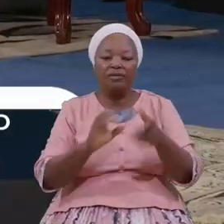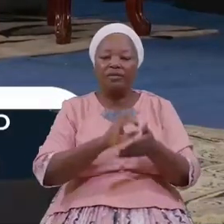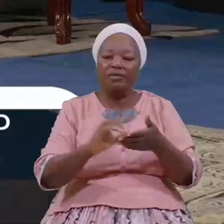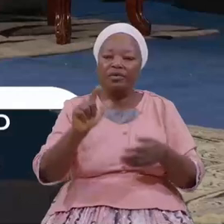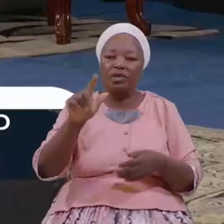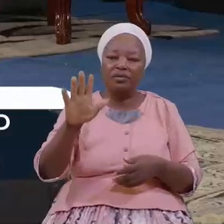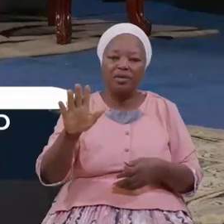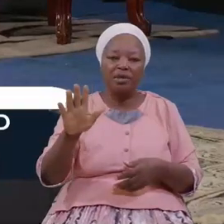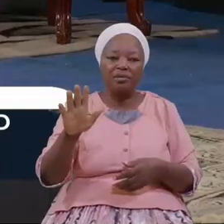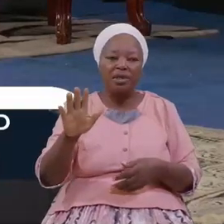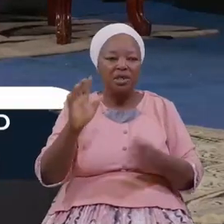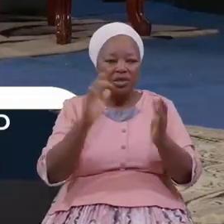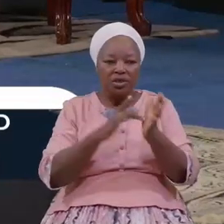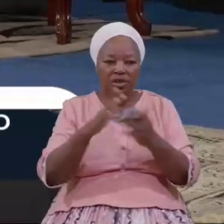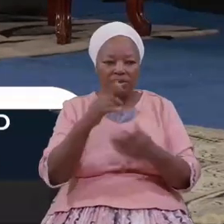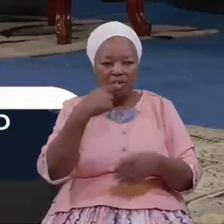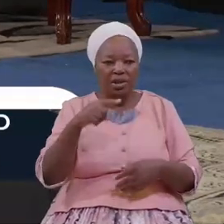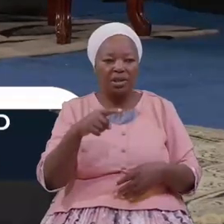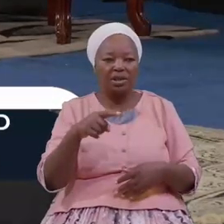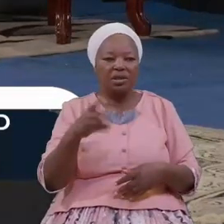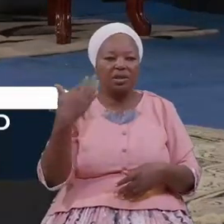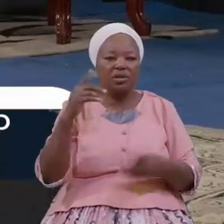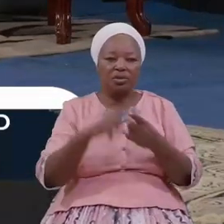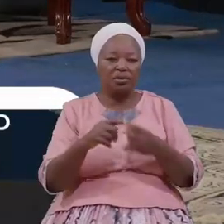verset 45,